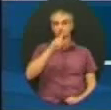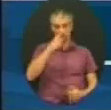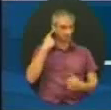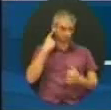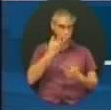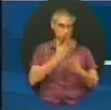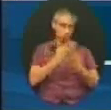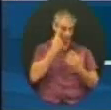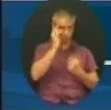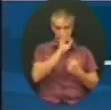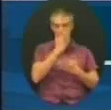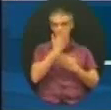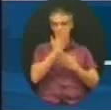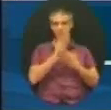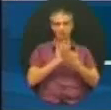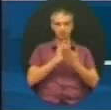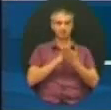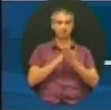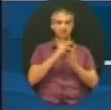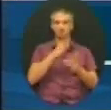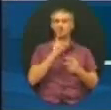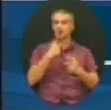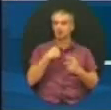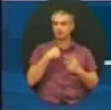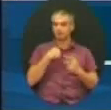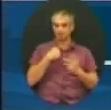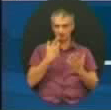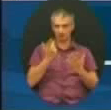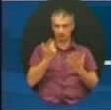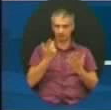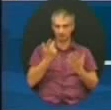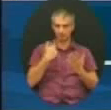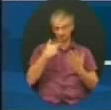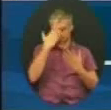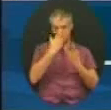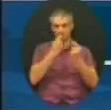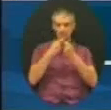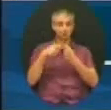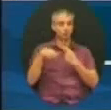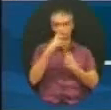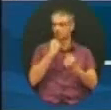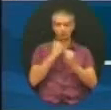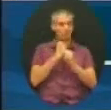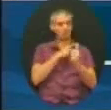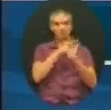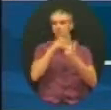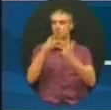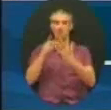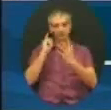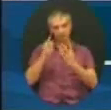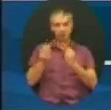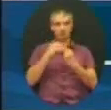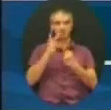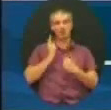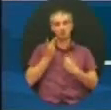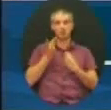החצי, הנכים שהופכים לפנטרים. אני מבין את ריבוי הגופים שם וקשה לעבוד מולם, אבל היה צריך לחכות 24